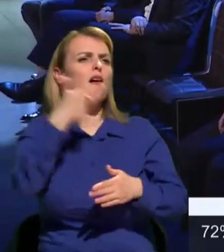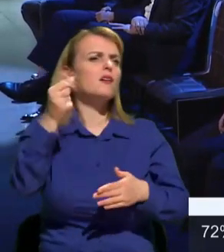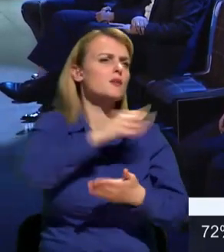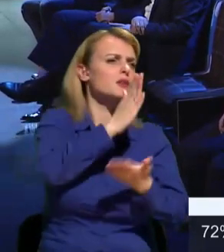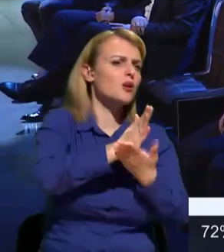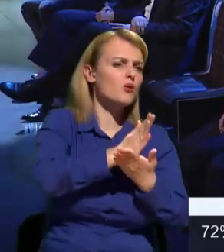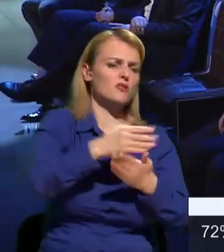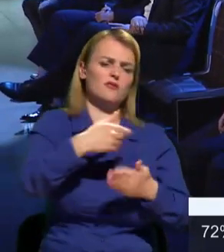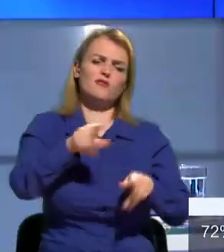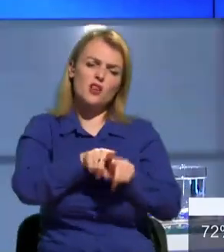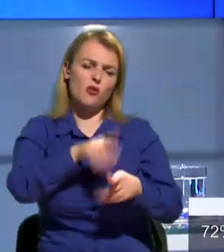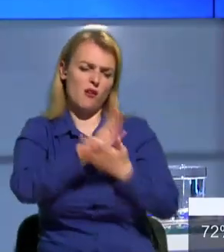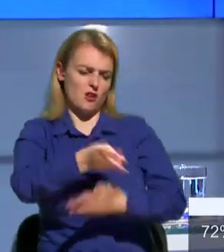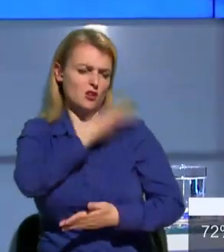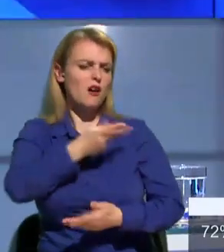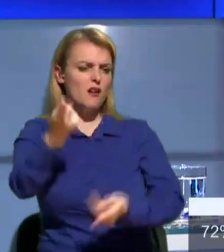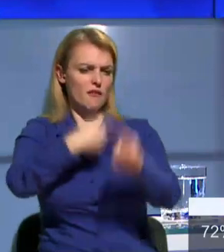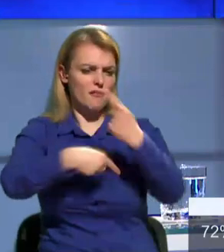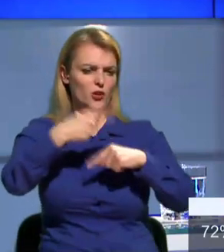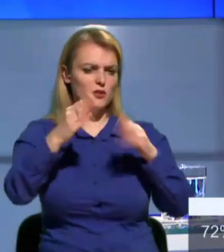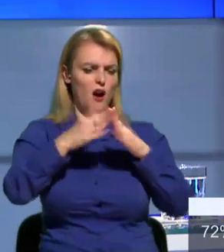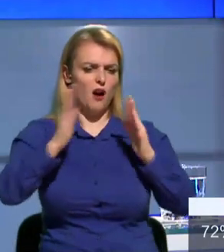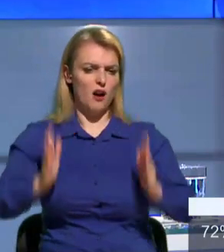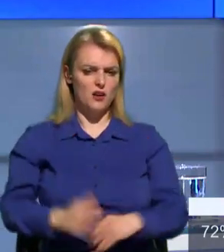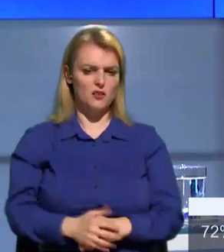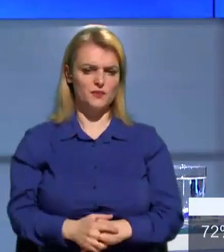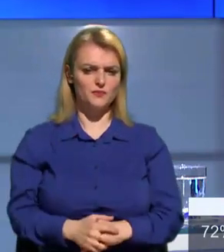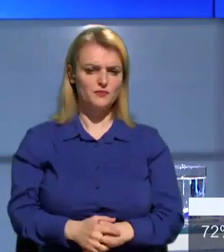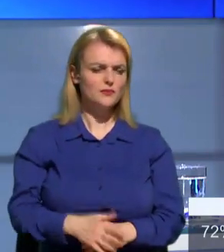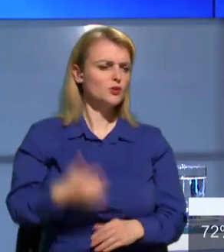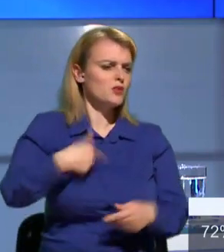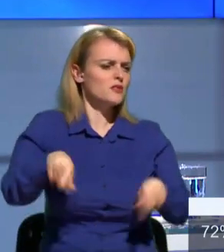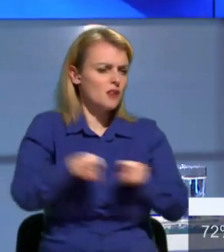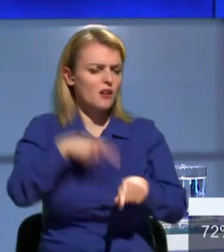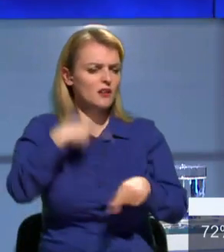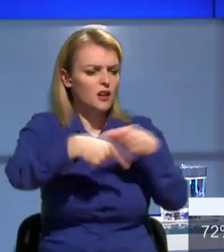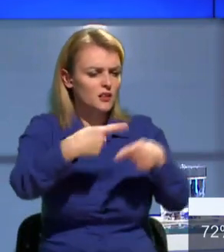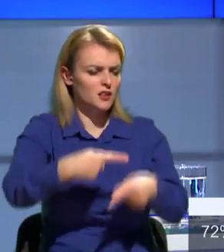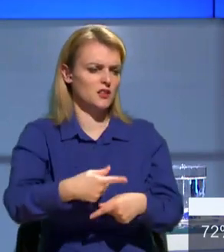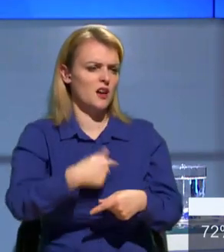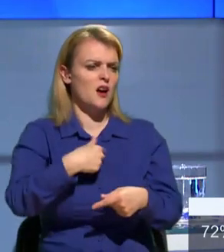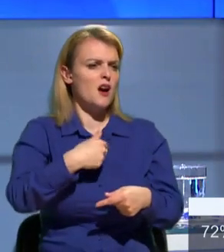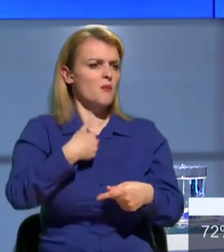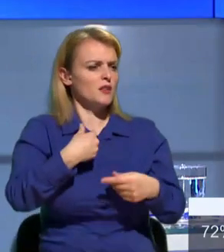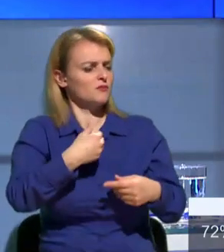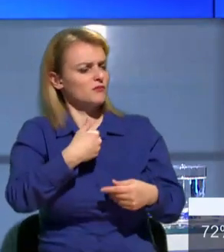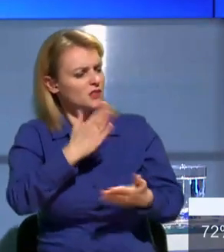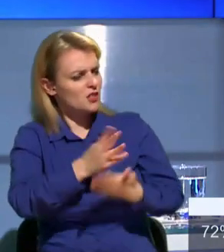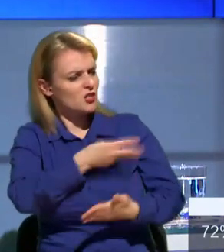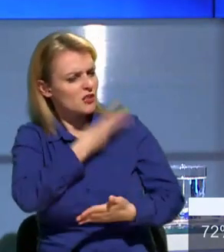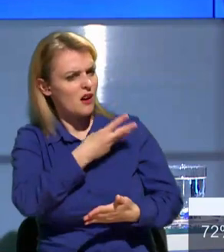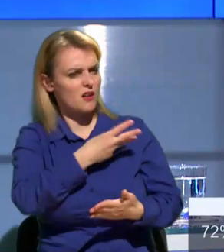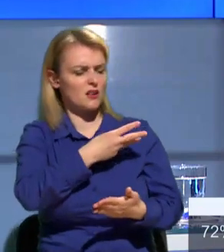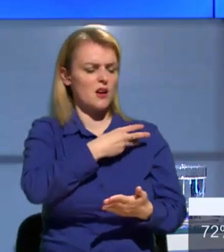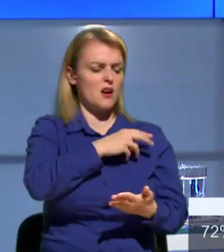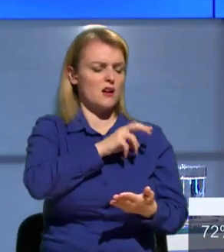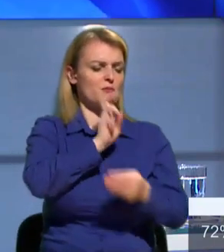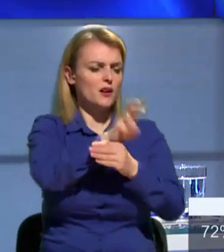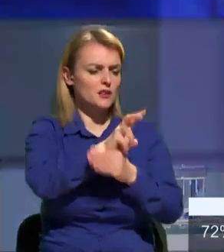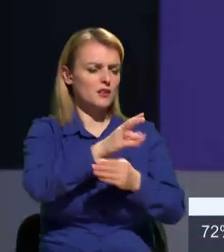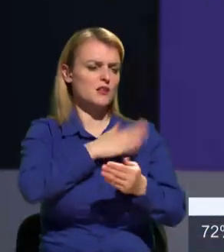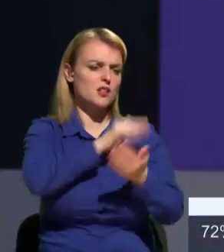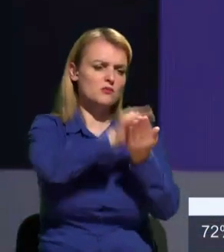mormântul strămoșilor și noi chiar îi așteptăm și îi rugăm să întoarcă acasă. Noi să facem tot posibil aici să fie posibilități și oportunități pentru ei. Mai exact,